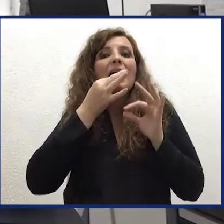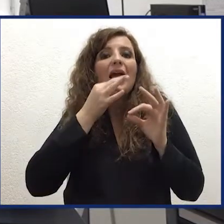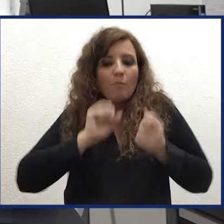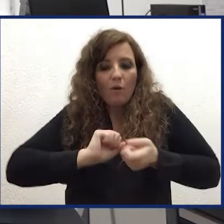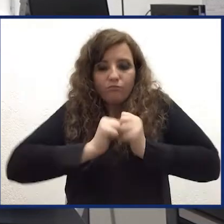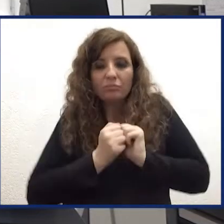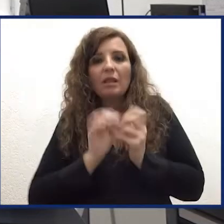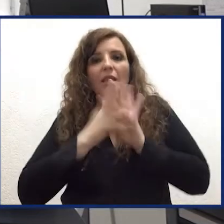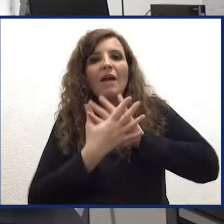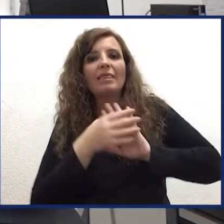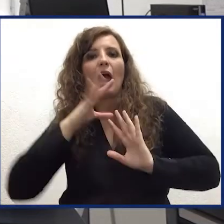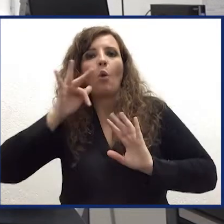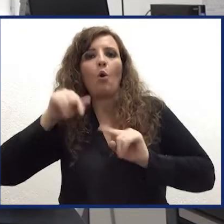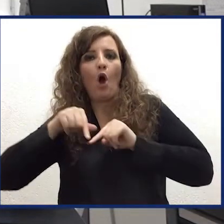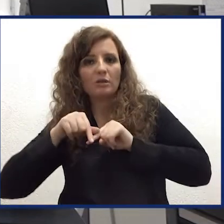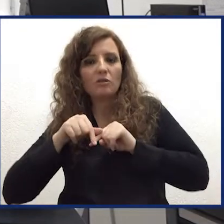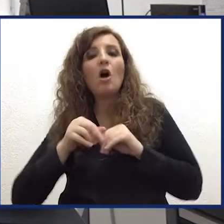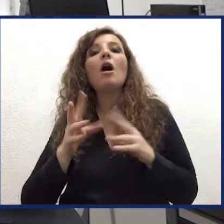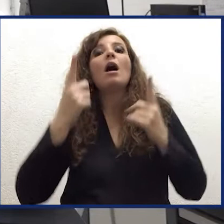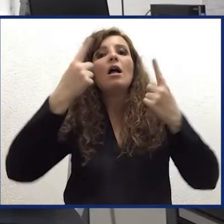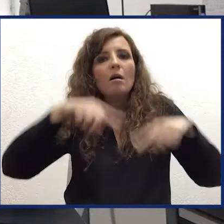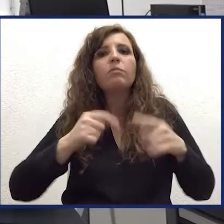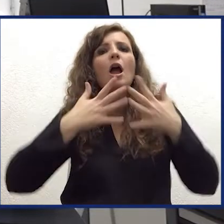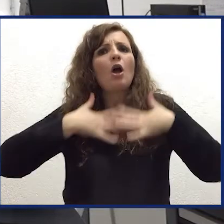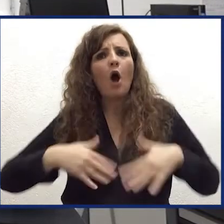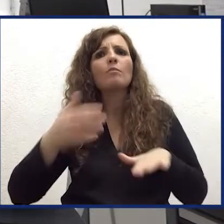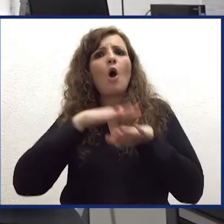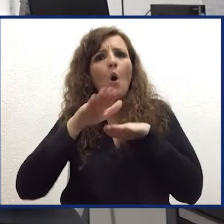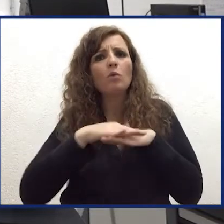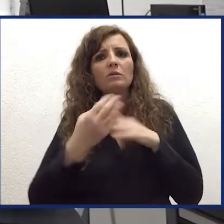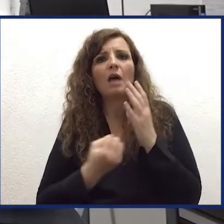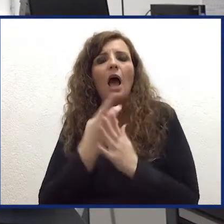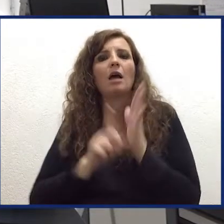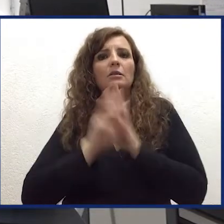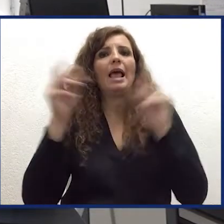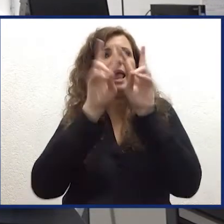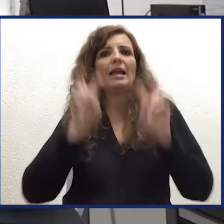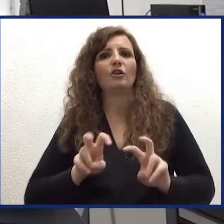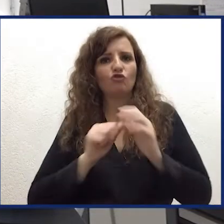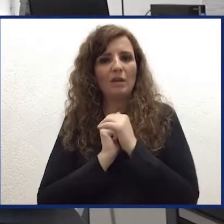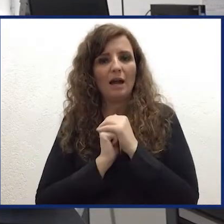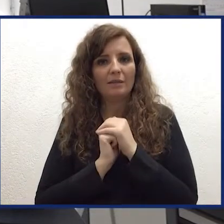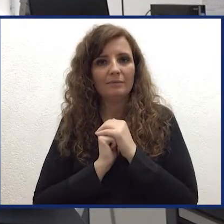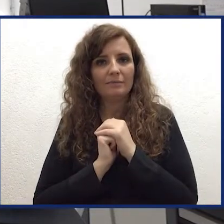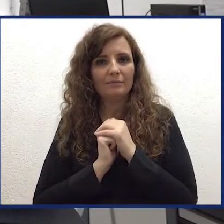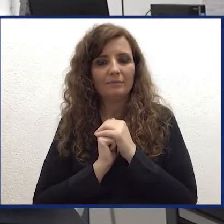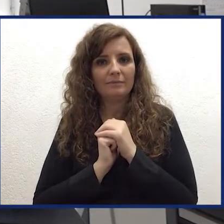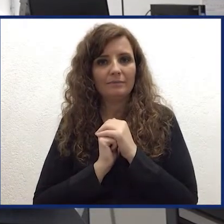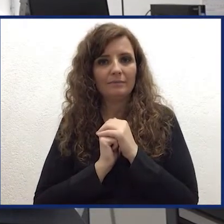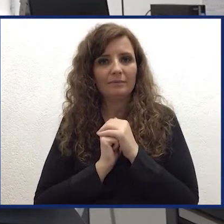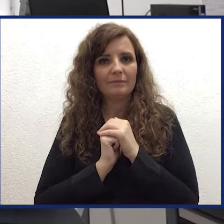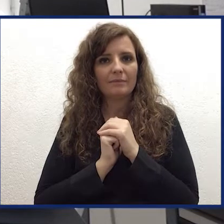dell'amido, che è il glucosio, che viene appunto utilizzato all'interno del nostro corpo per produrre energia.